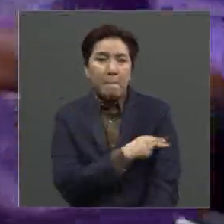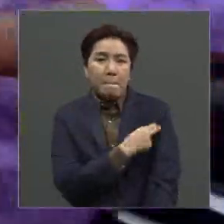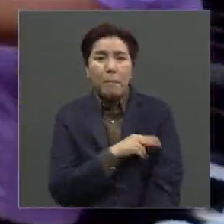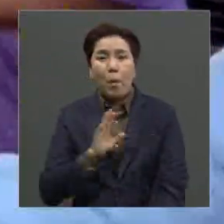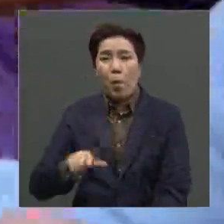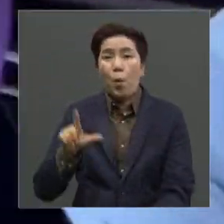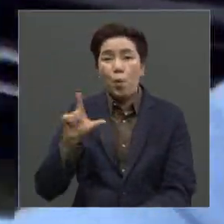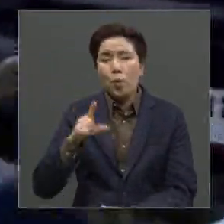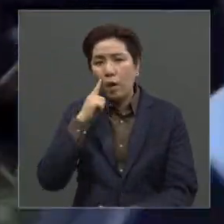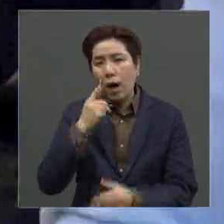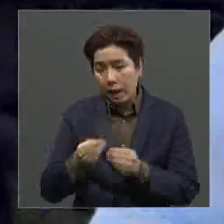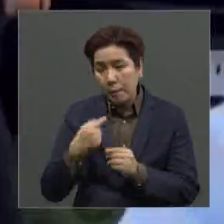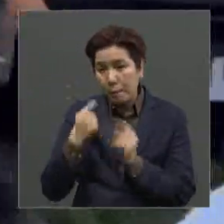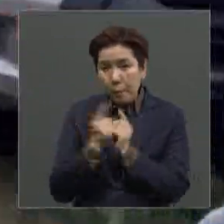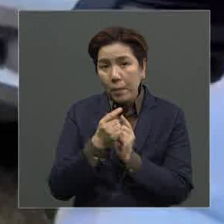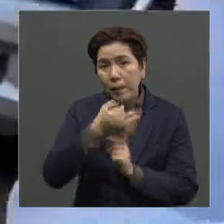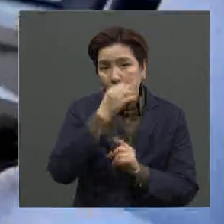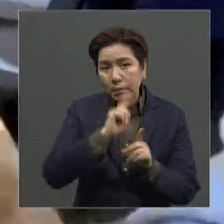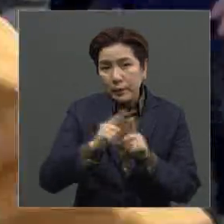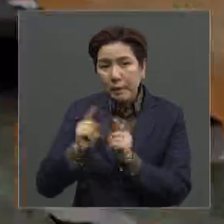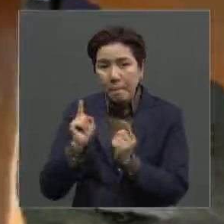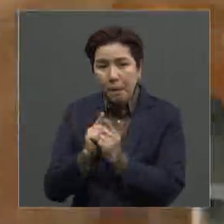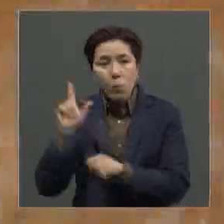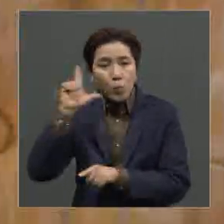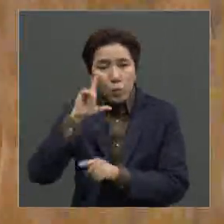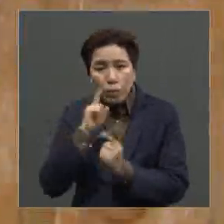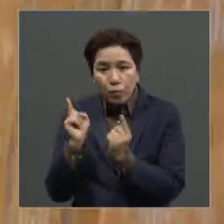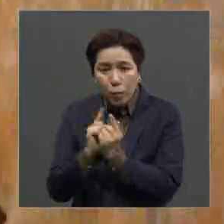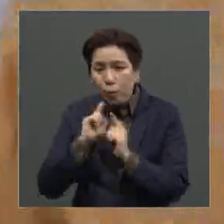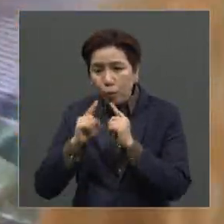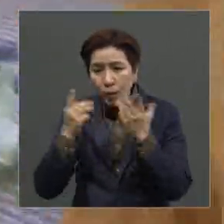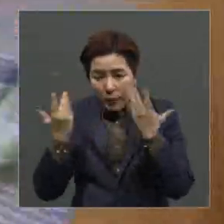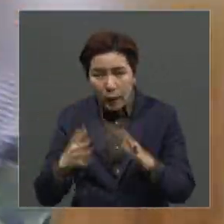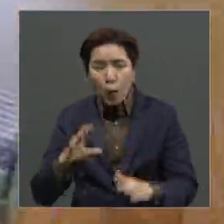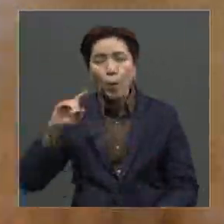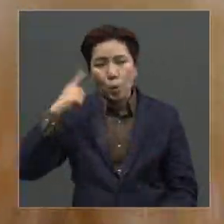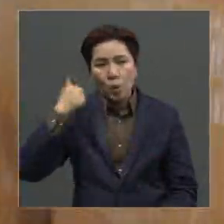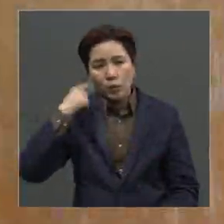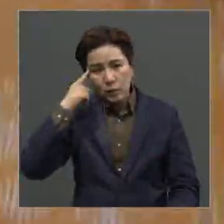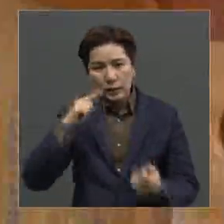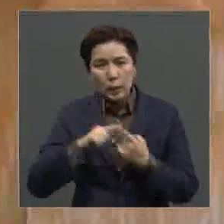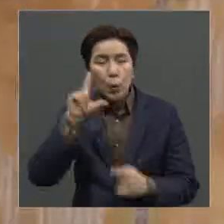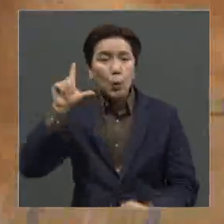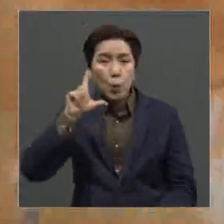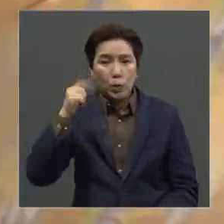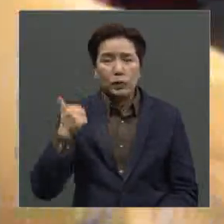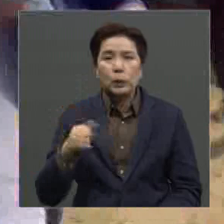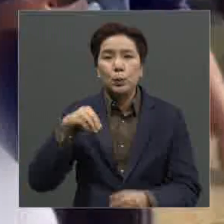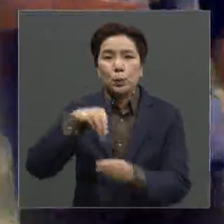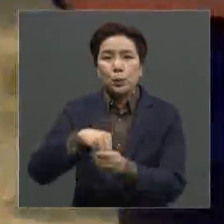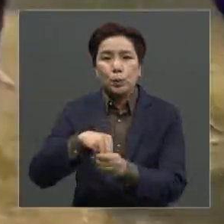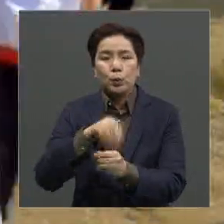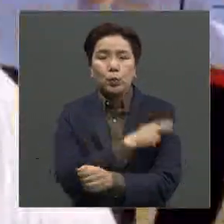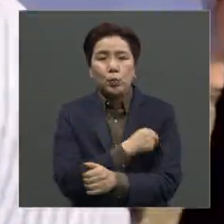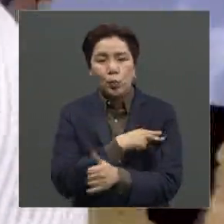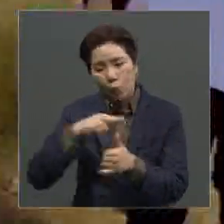เปี๊ยกเนี่ยอนุญาตให้สหวิชาชีพได้เข้าไปสอบถามถึงเหตุการณ์ที่เกิดขึ้นก่อนนะคะซึ่งตอนนี้ลุงเปี๊ยกเนี่ยยังอยู่ระหว่างการ